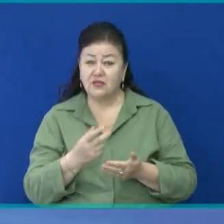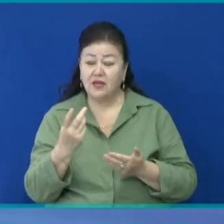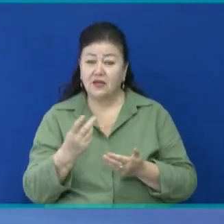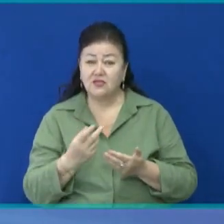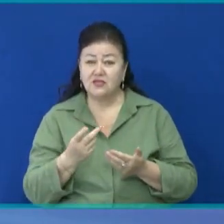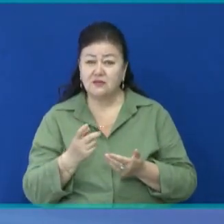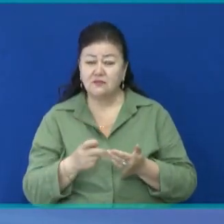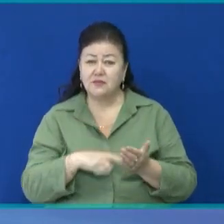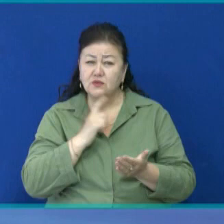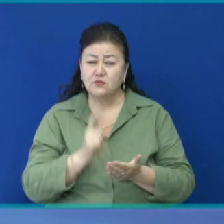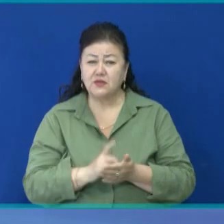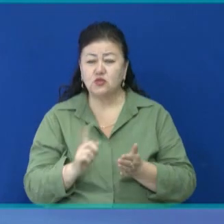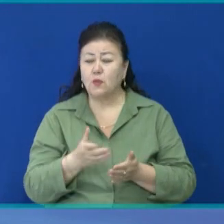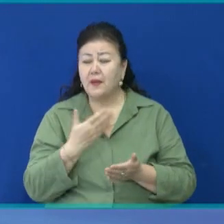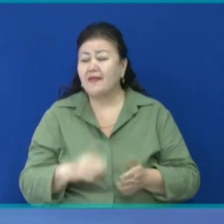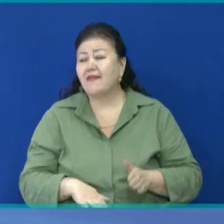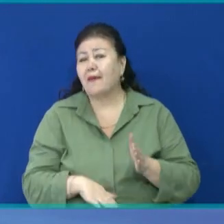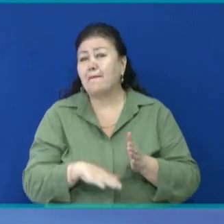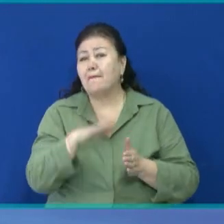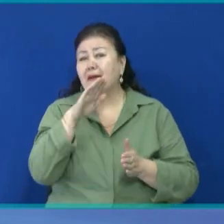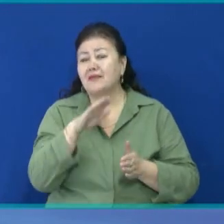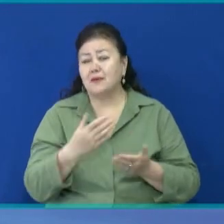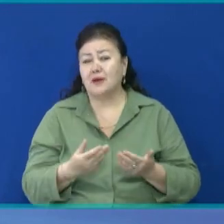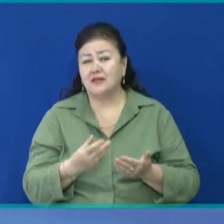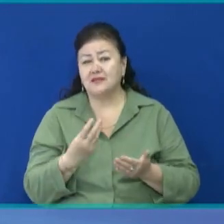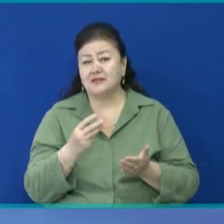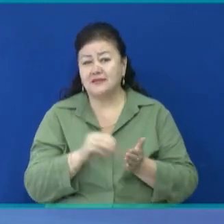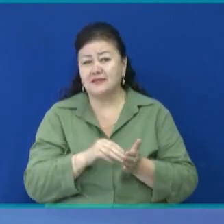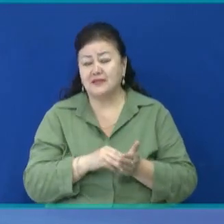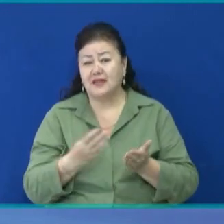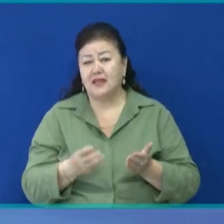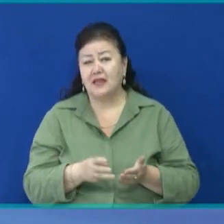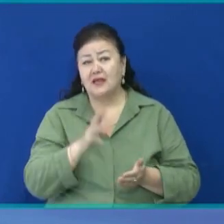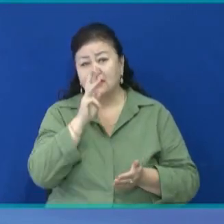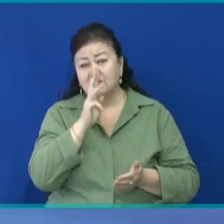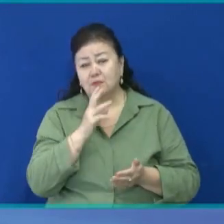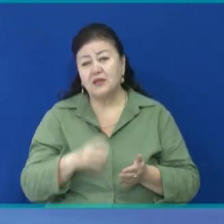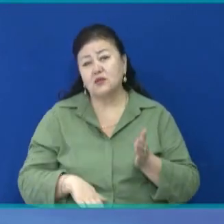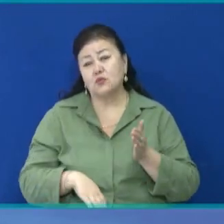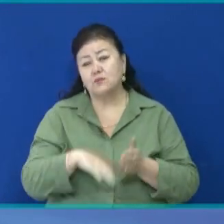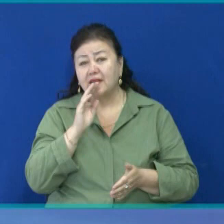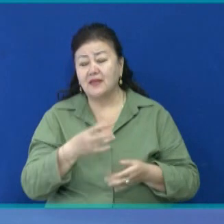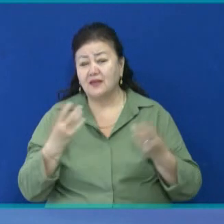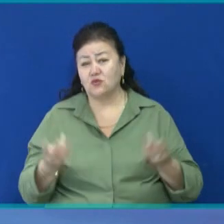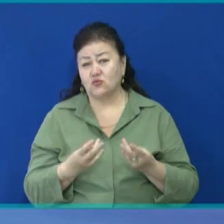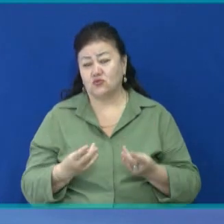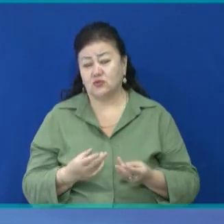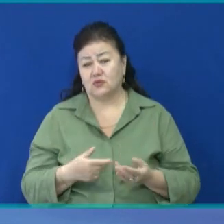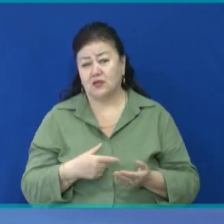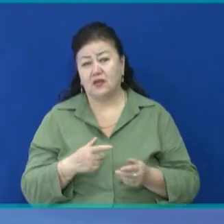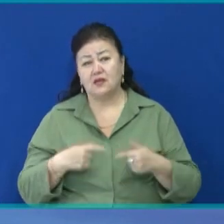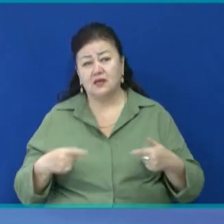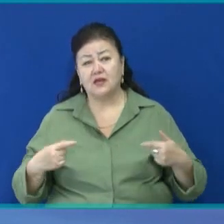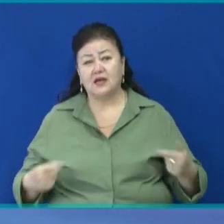қарастырылған. Ал жылу қамны энергомекемесінің тұрғында қызметкерлері жалақларын көтеруді талап етіп отыр. Осы және өзге де мәселелер